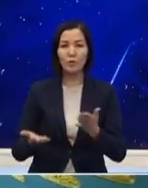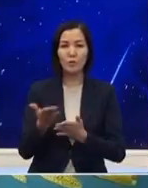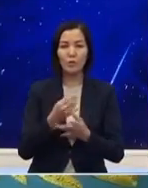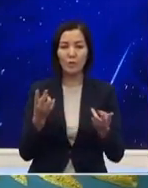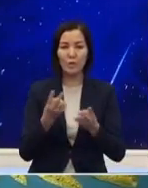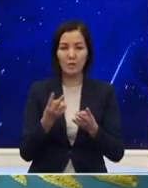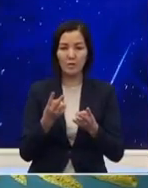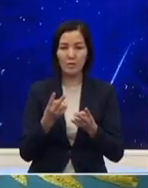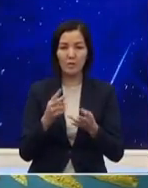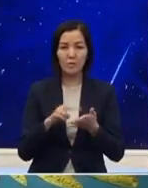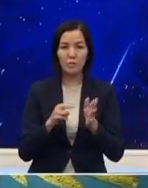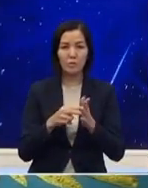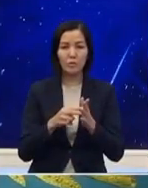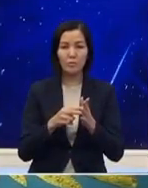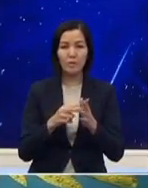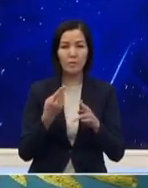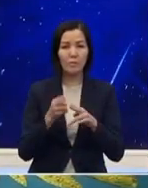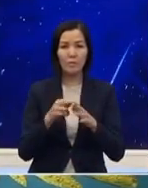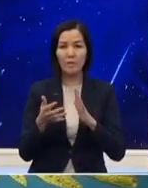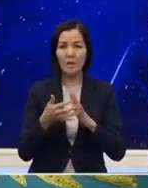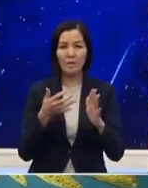тысяч. Это что это такое?